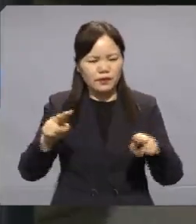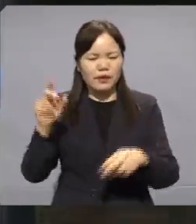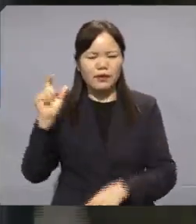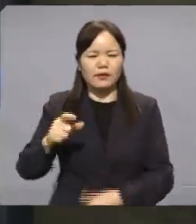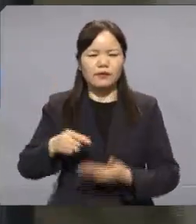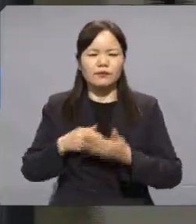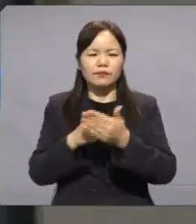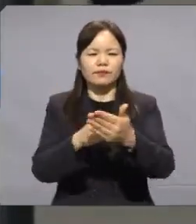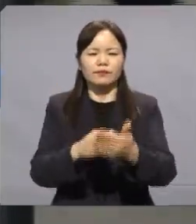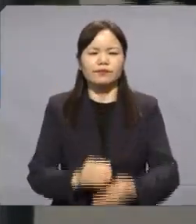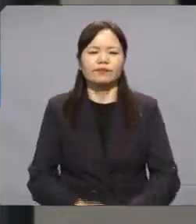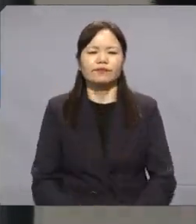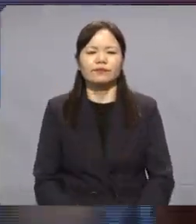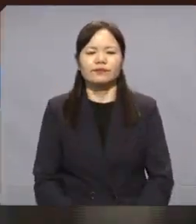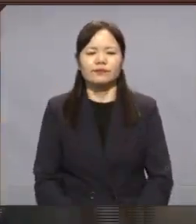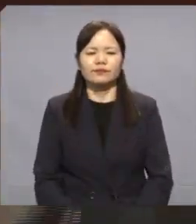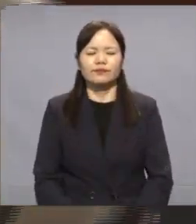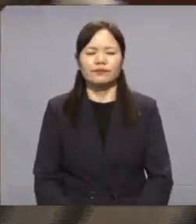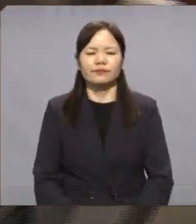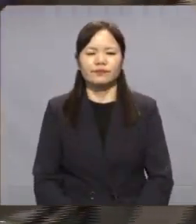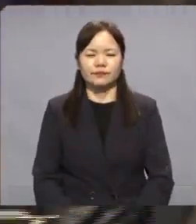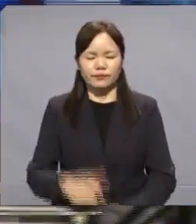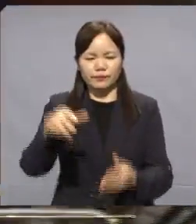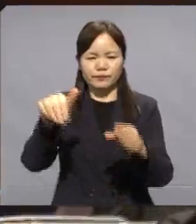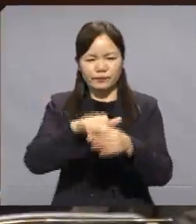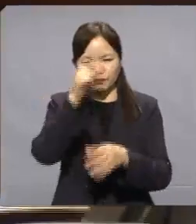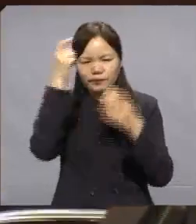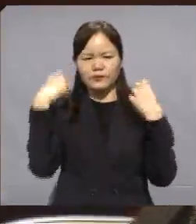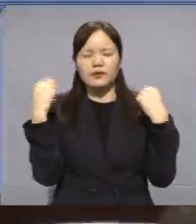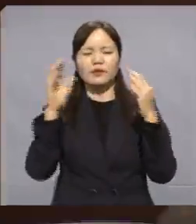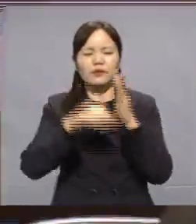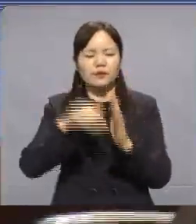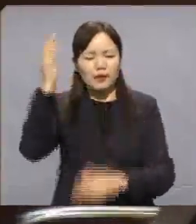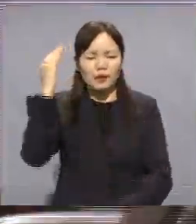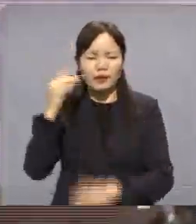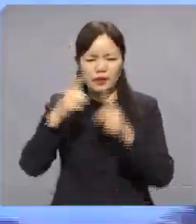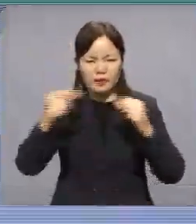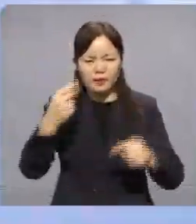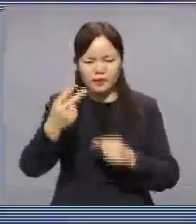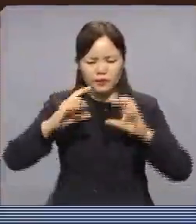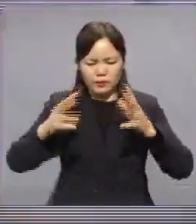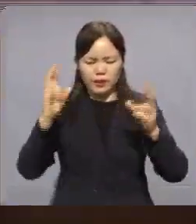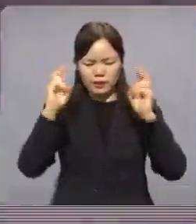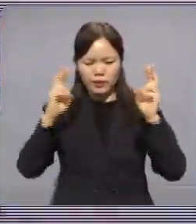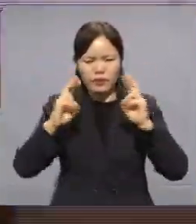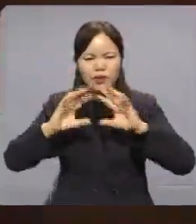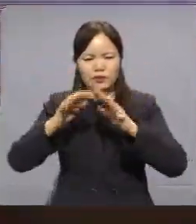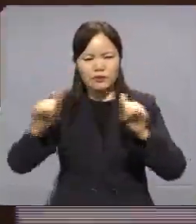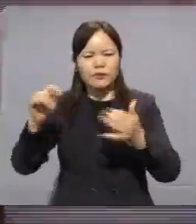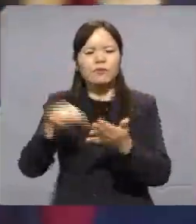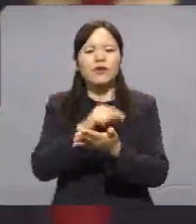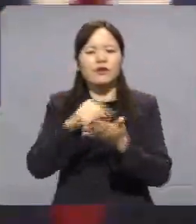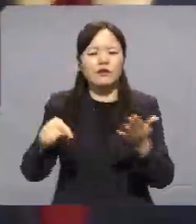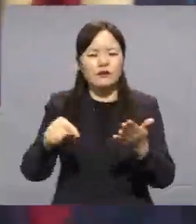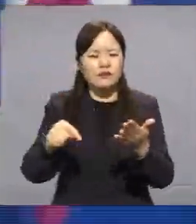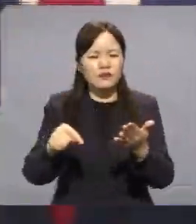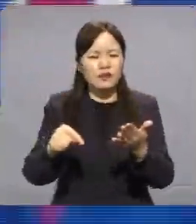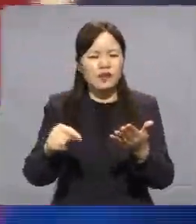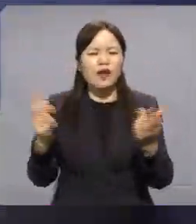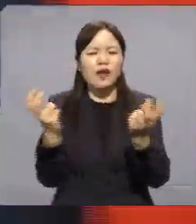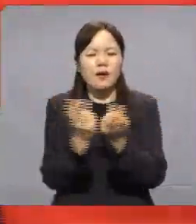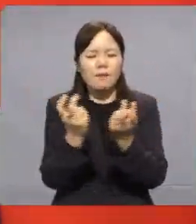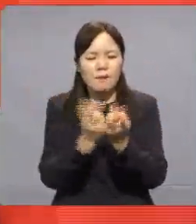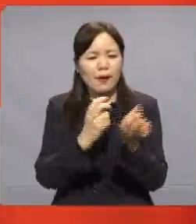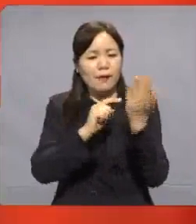철회를 강력히 요구합니다. 문재인 정부 당시 한일 두 나라 기업과 국민이 변제하는 이른바